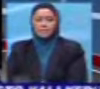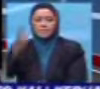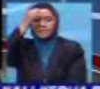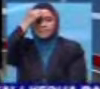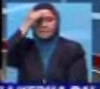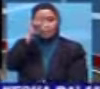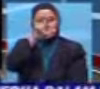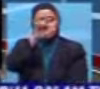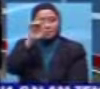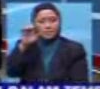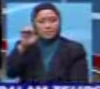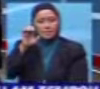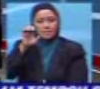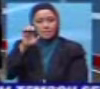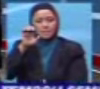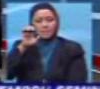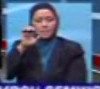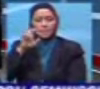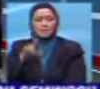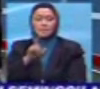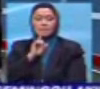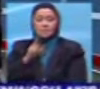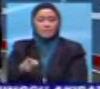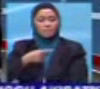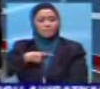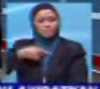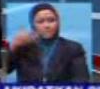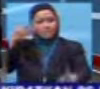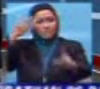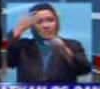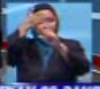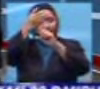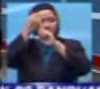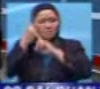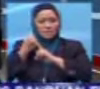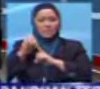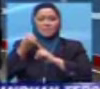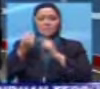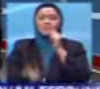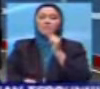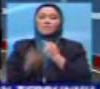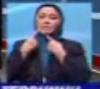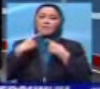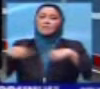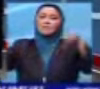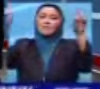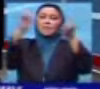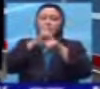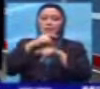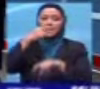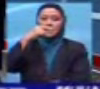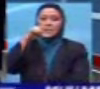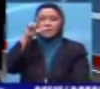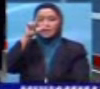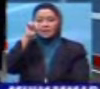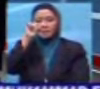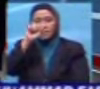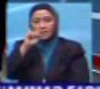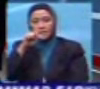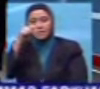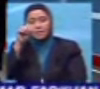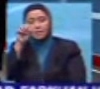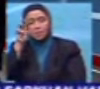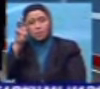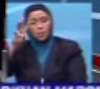Datuk Lee Chong Wei tekad merangkul kejuaraan badminton dunia di Glasgow, Scotland, Ogos depan. Beliau mahu tahun 2017